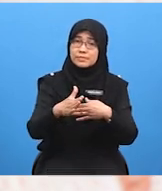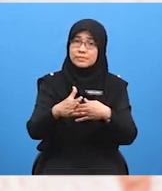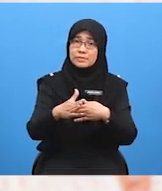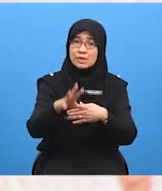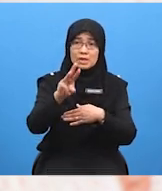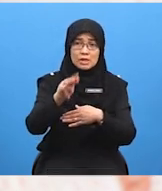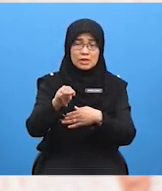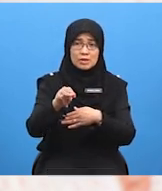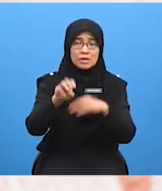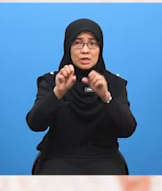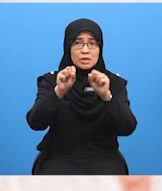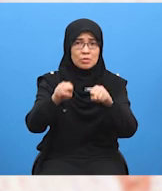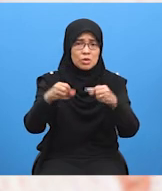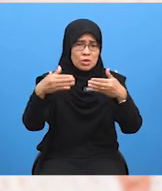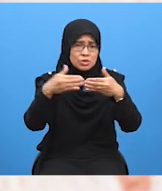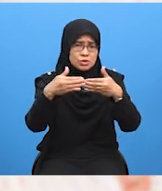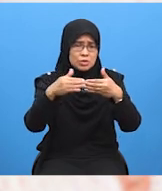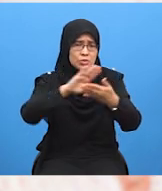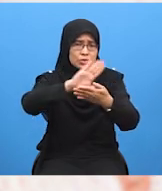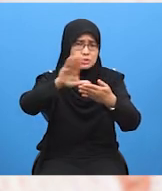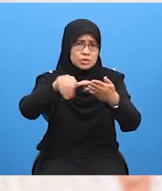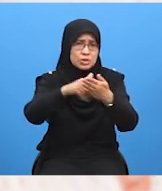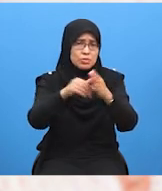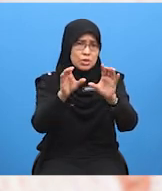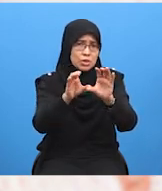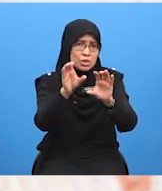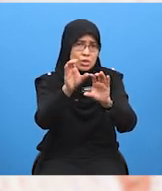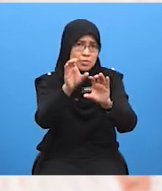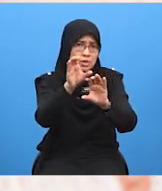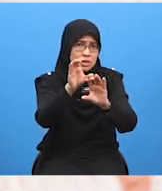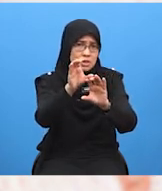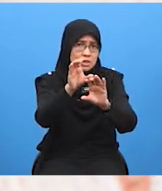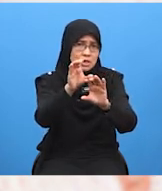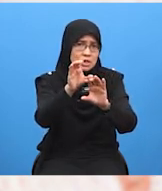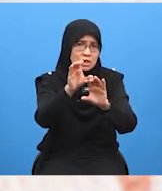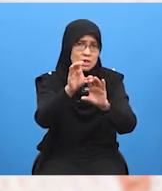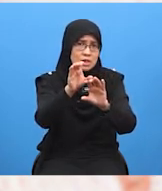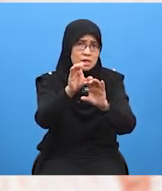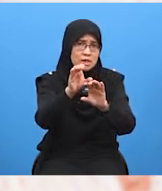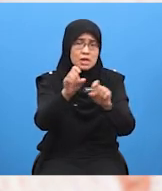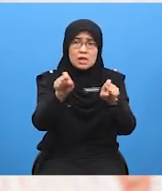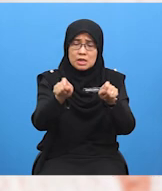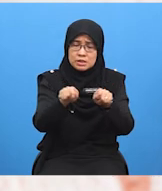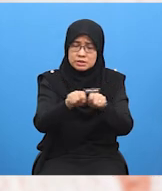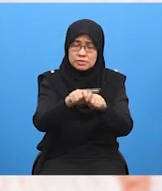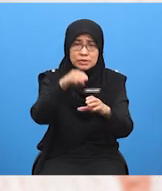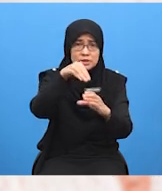Kemudian, murid boleh menyambung ke semua komponen seperti dalam paparan.